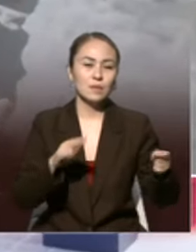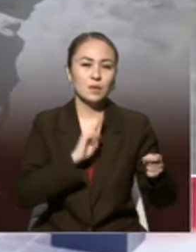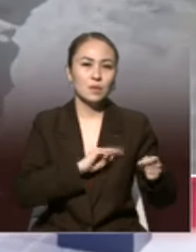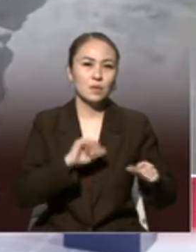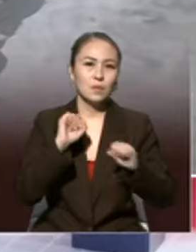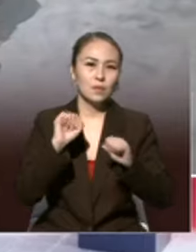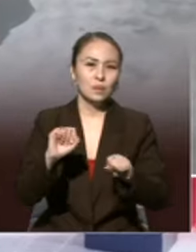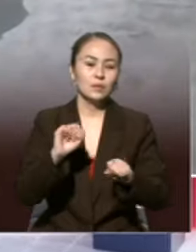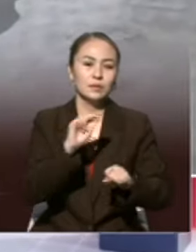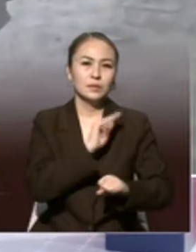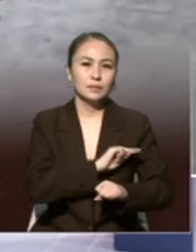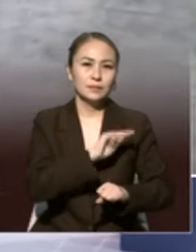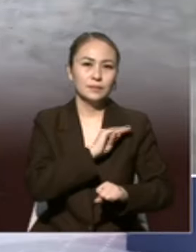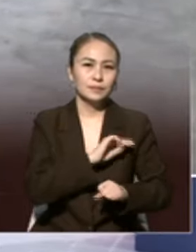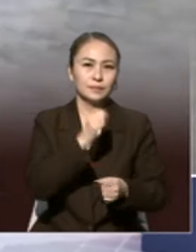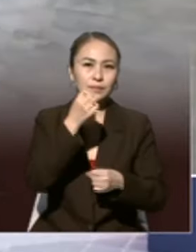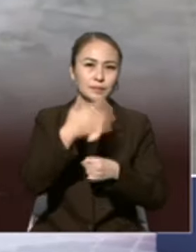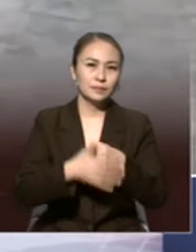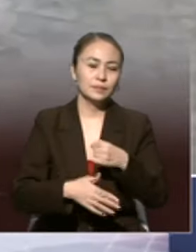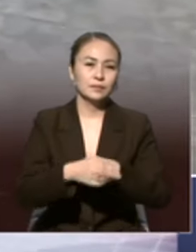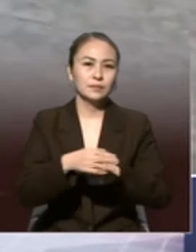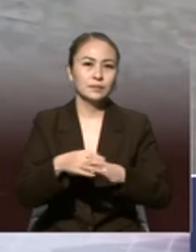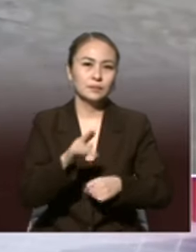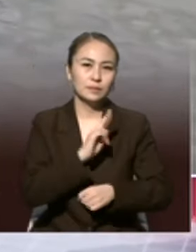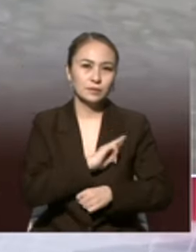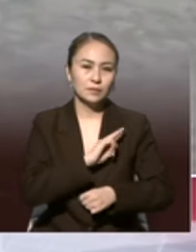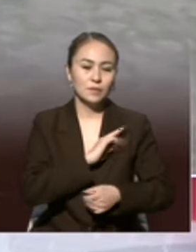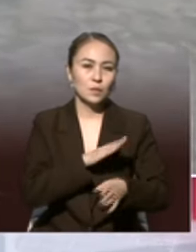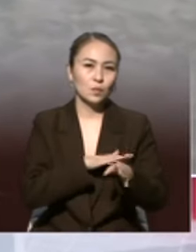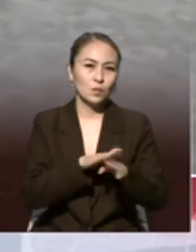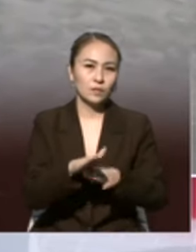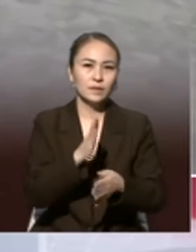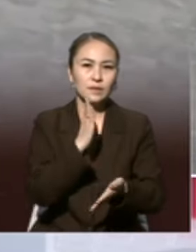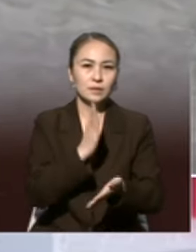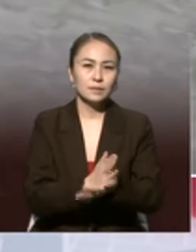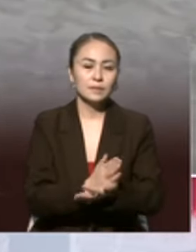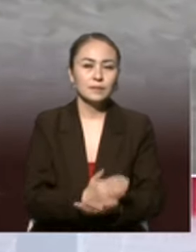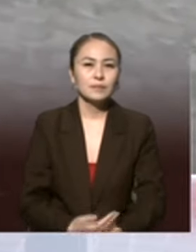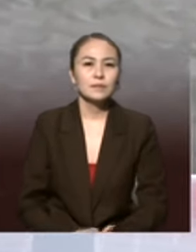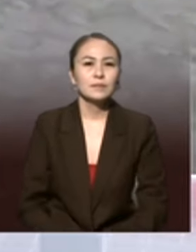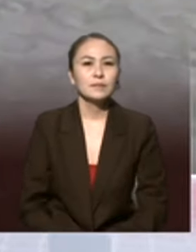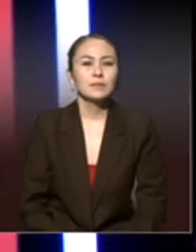қызметінің орталық органдарымен жұмыс толығымен ұйымдастырылды.